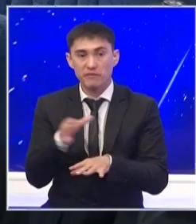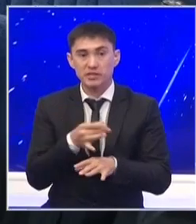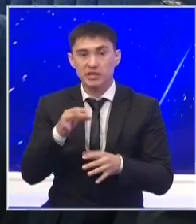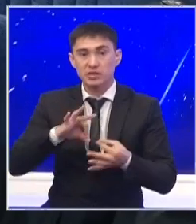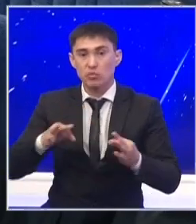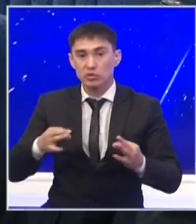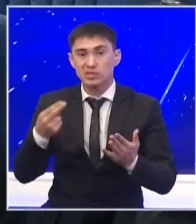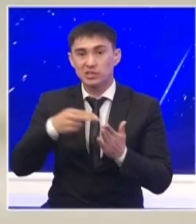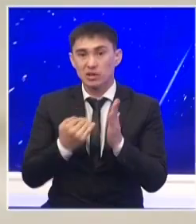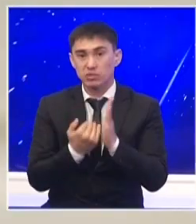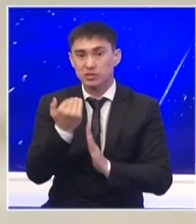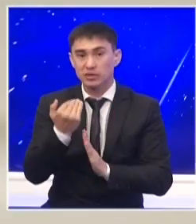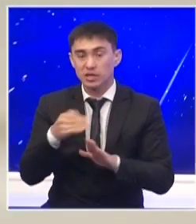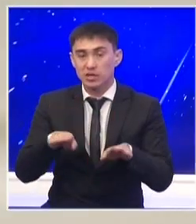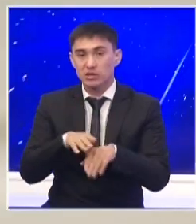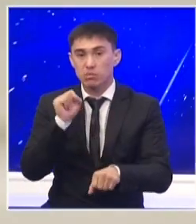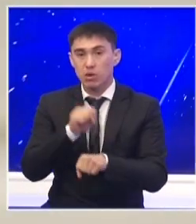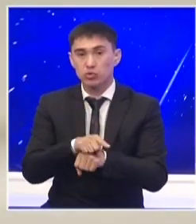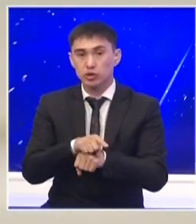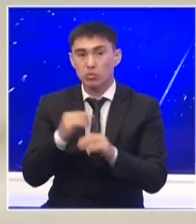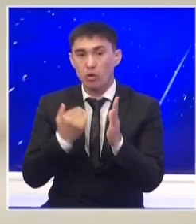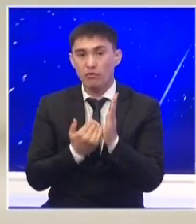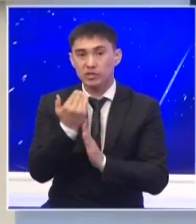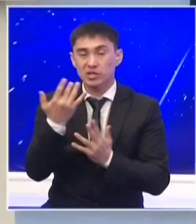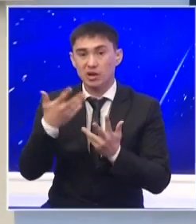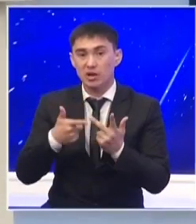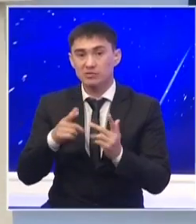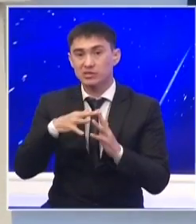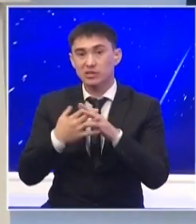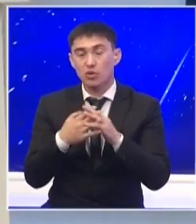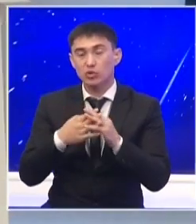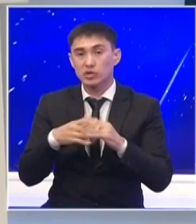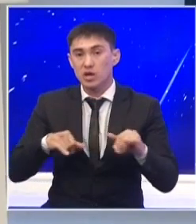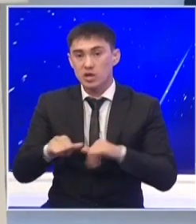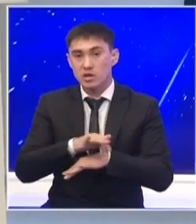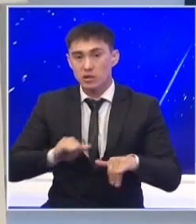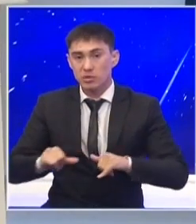цепочке ценообразования. Также дано поручение по увеличению количества сельхозярмарок по